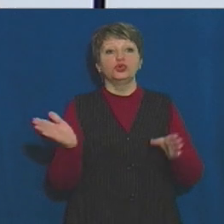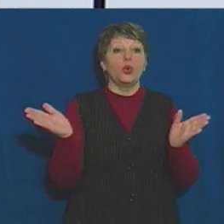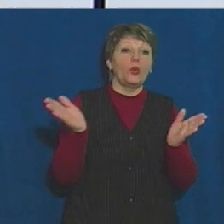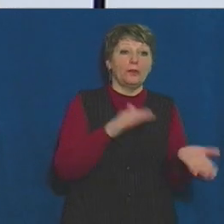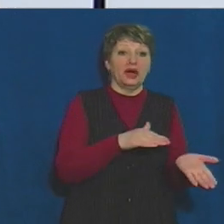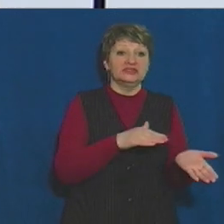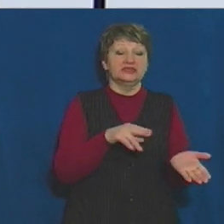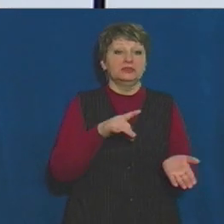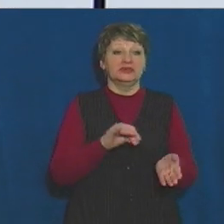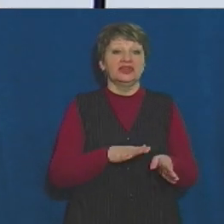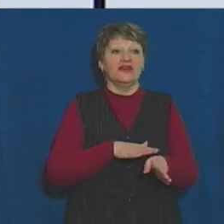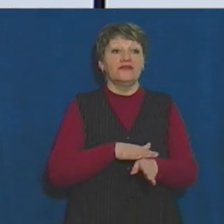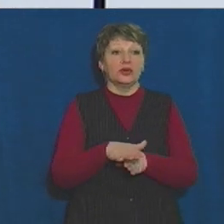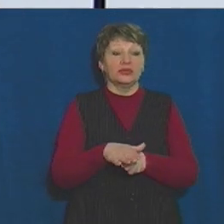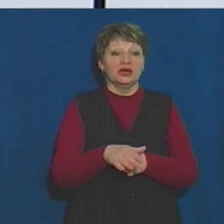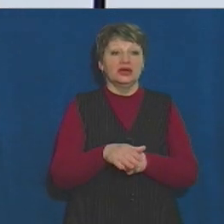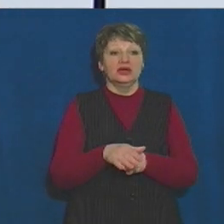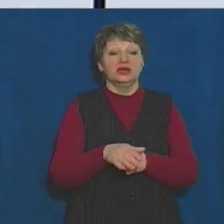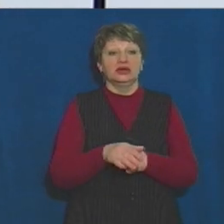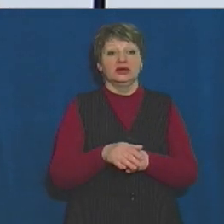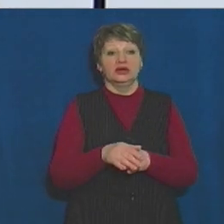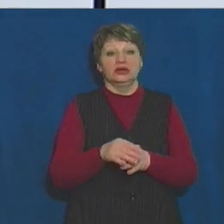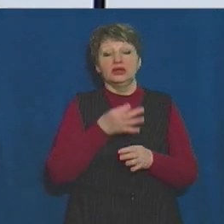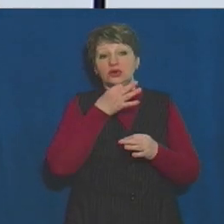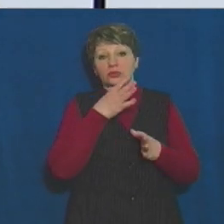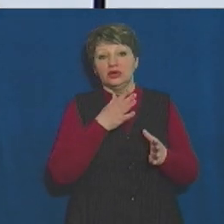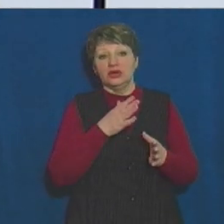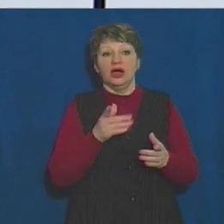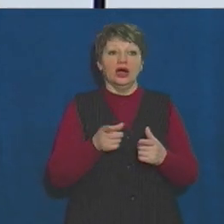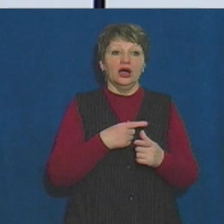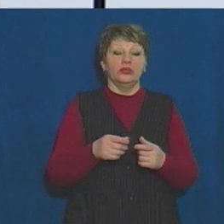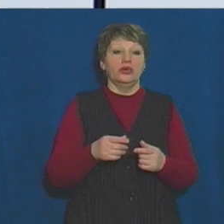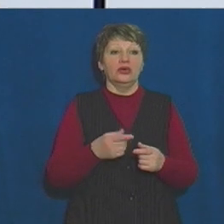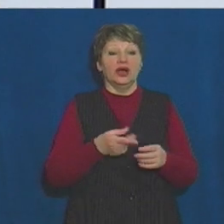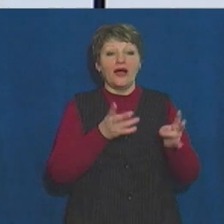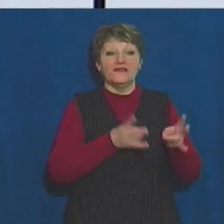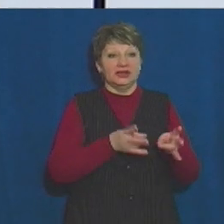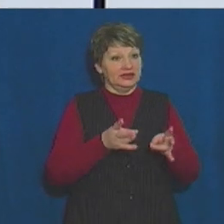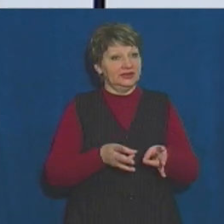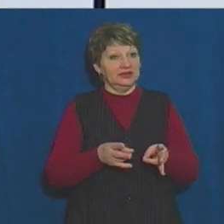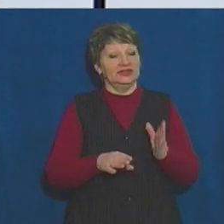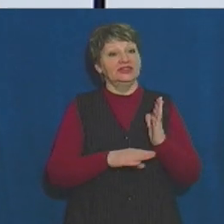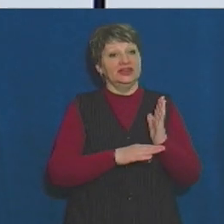при виконанні лісогосподарських робіт або коли там буде проходити якась людина. Ці аварійні дерева